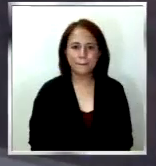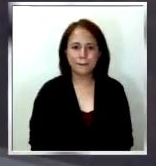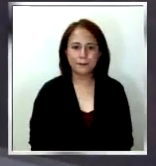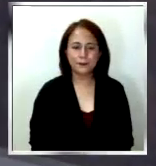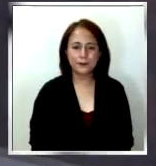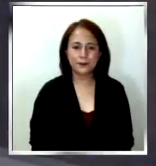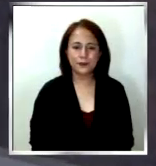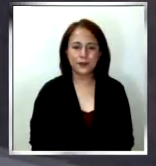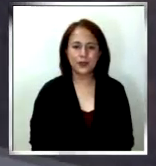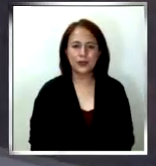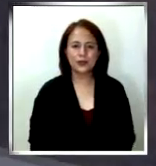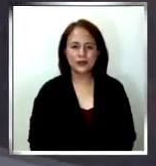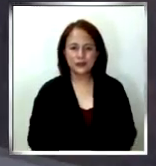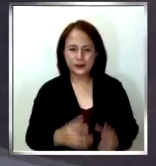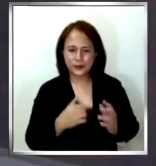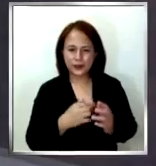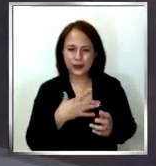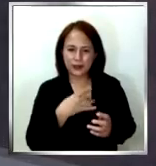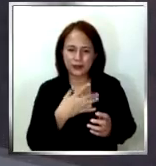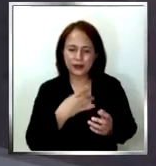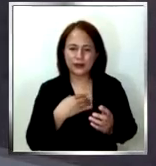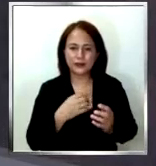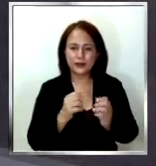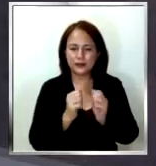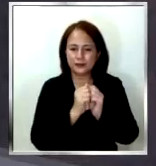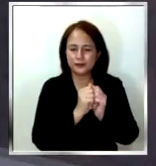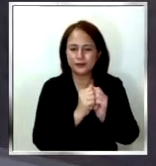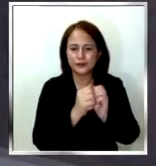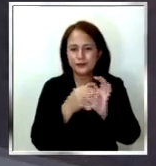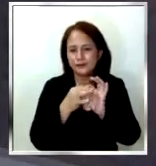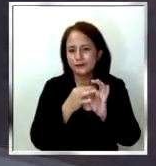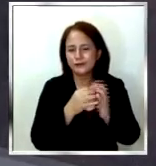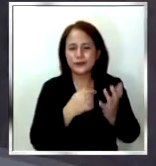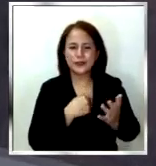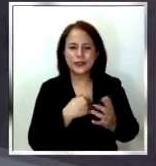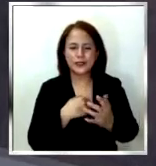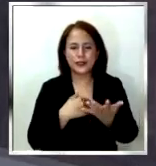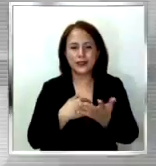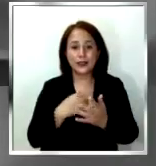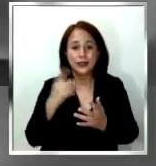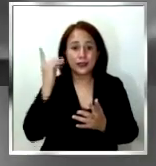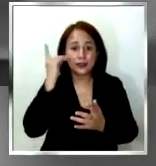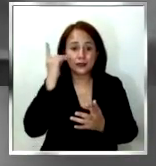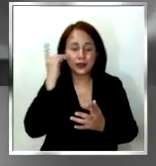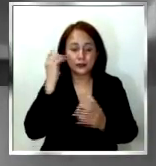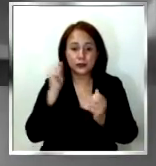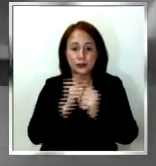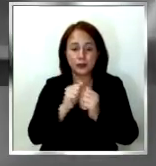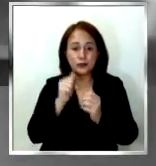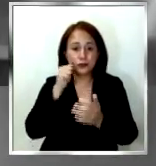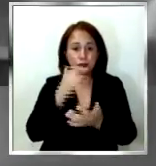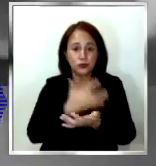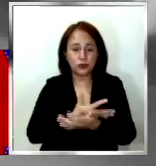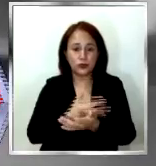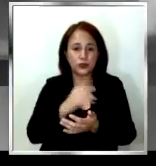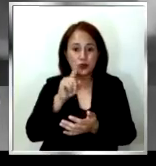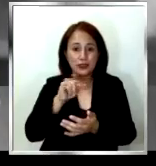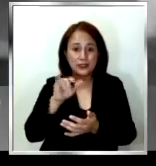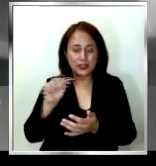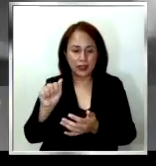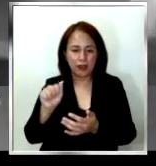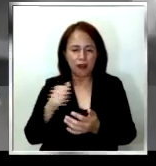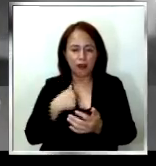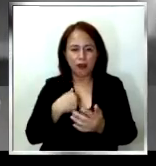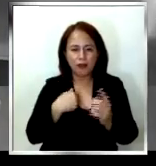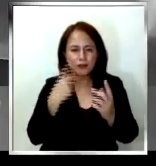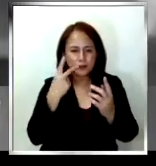Pinupusoan online ang bonding ni Kapuso primetime King Dingdong Dantes at panganay niyang si Zia. Like a pro si Ate C habang